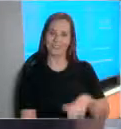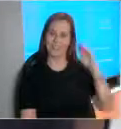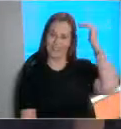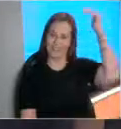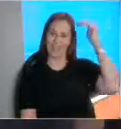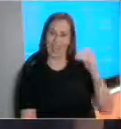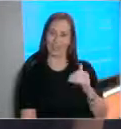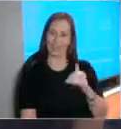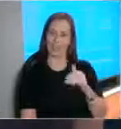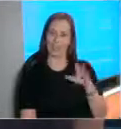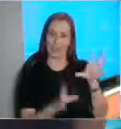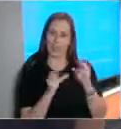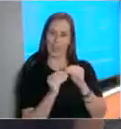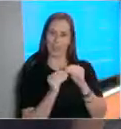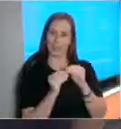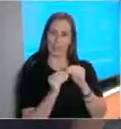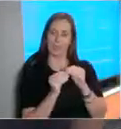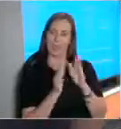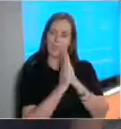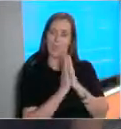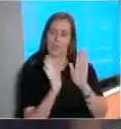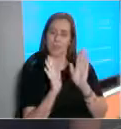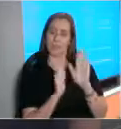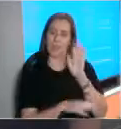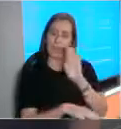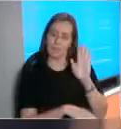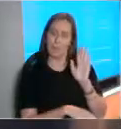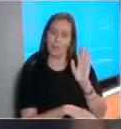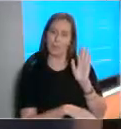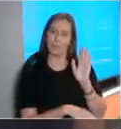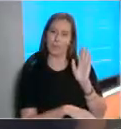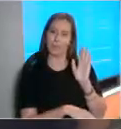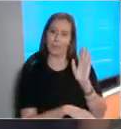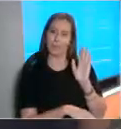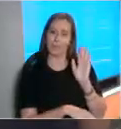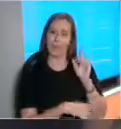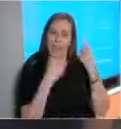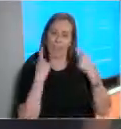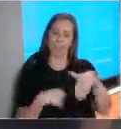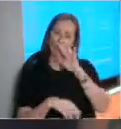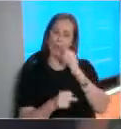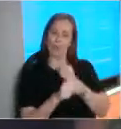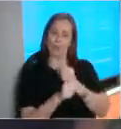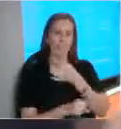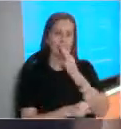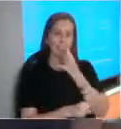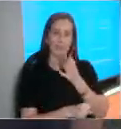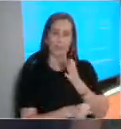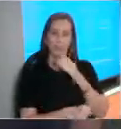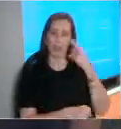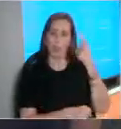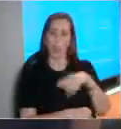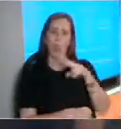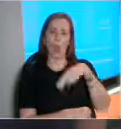גנץ ואלב יהיו ביחד. ובבקשה לביבי, תשלח את החרדים קצת לעבוד. בחורים צעירים, כל